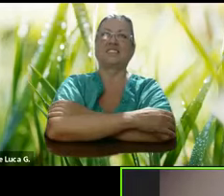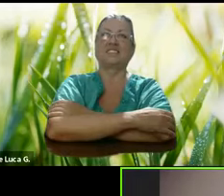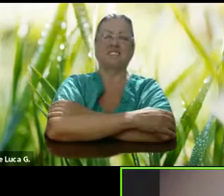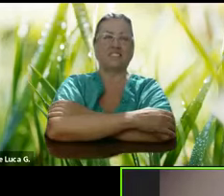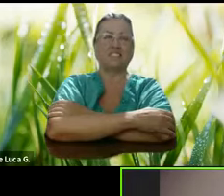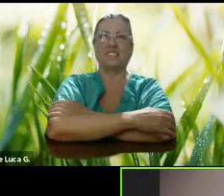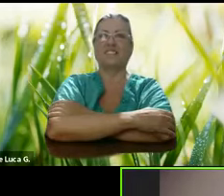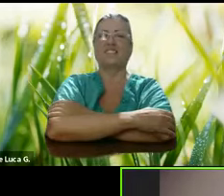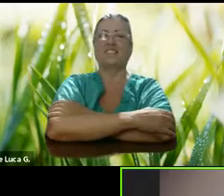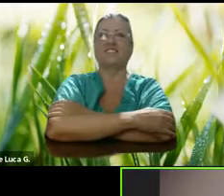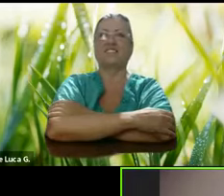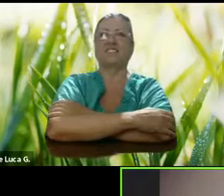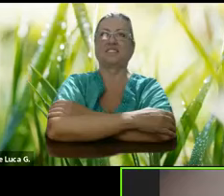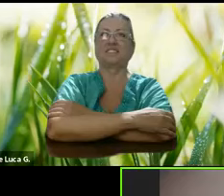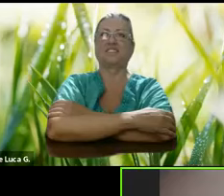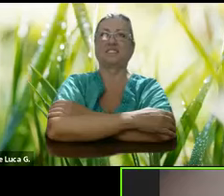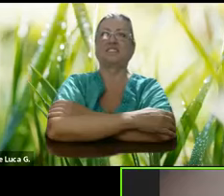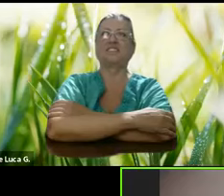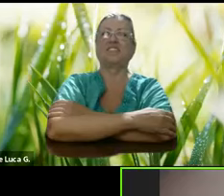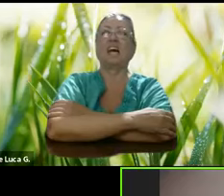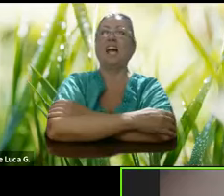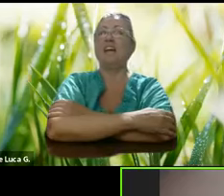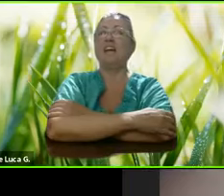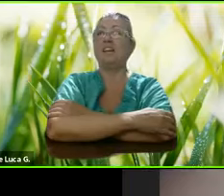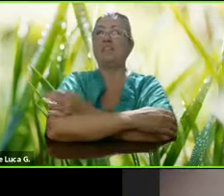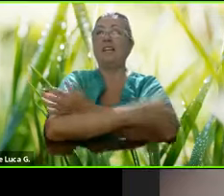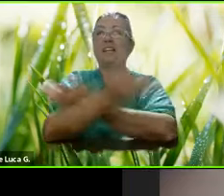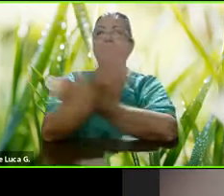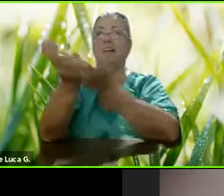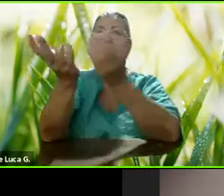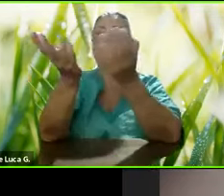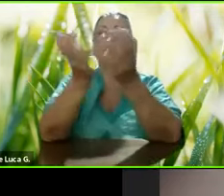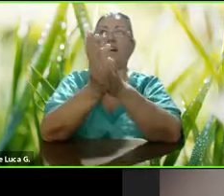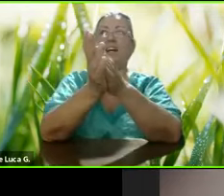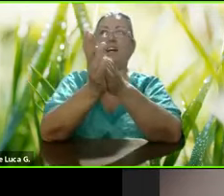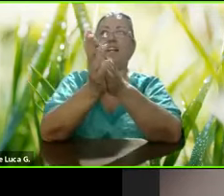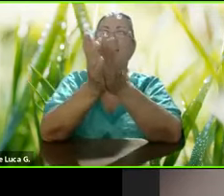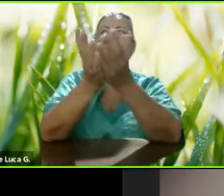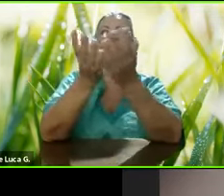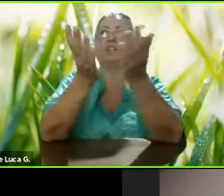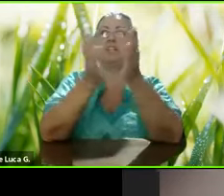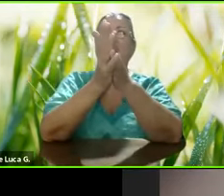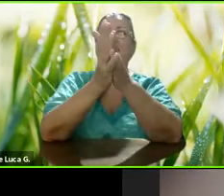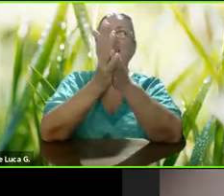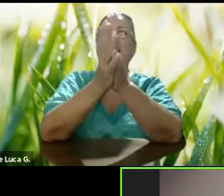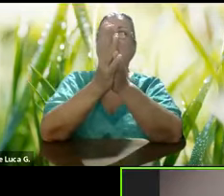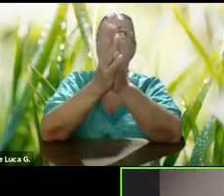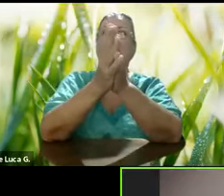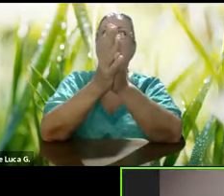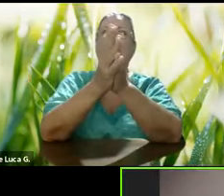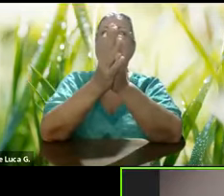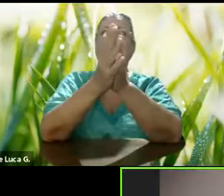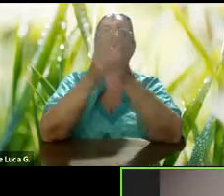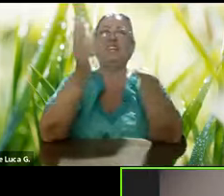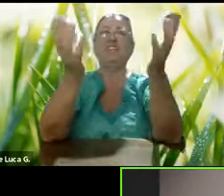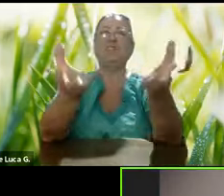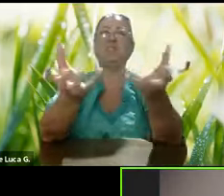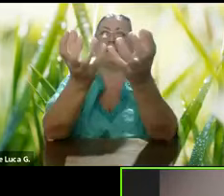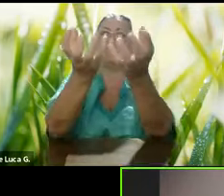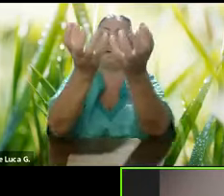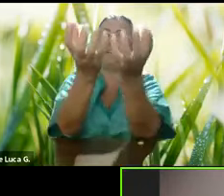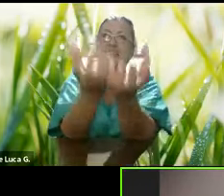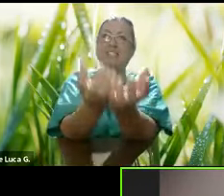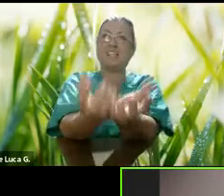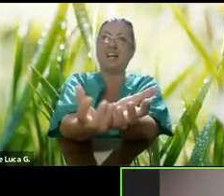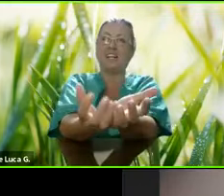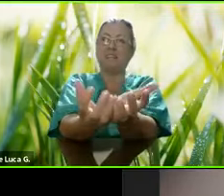durata tantissimo, è stata bella. La Vedi, persona non se n'è accorta, lei non se n'è addirittura